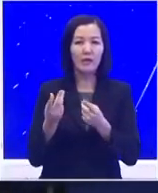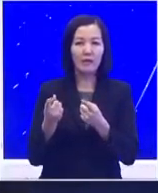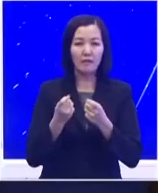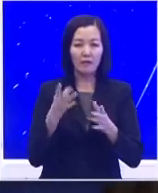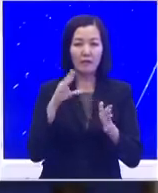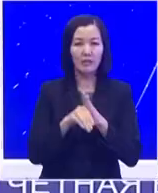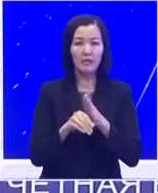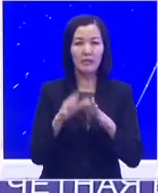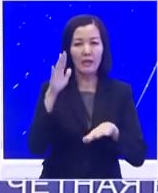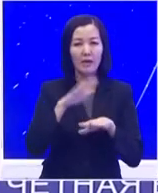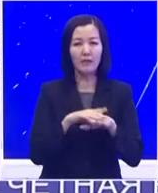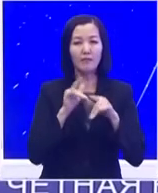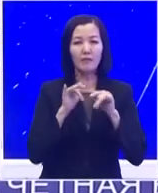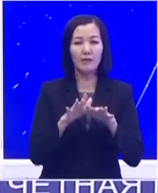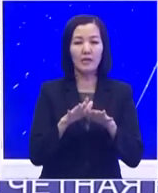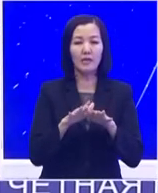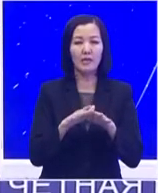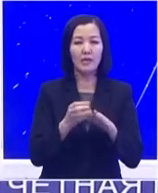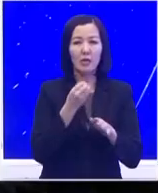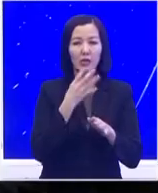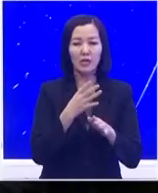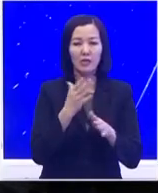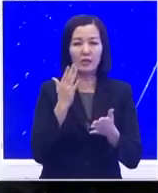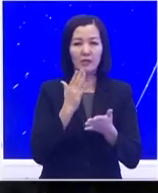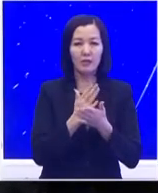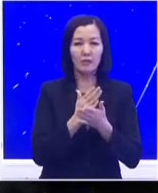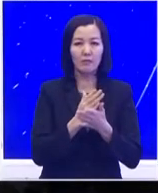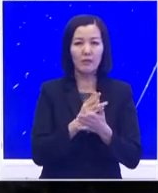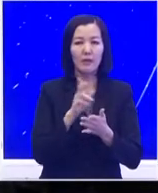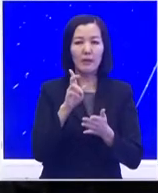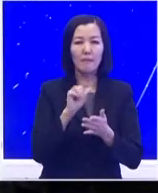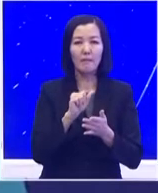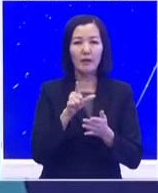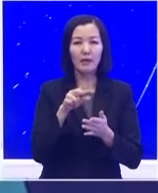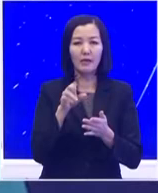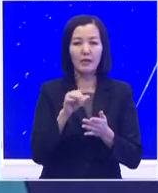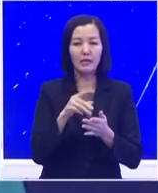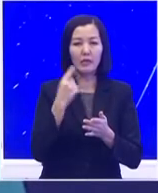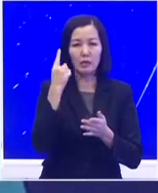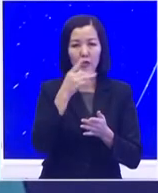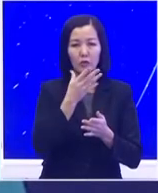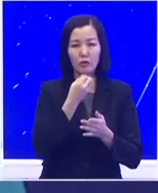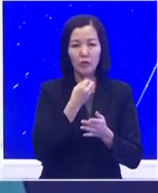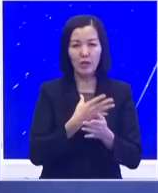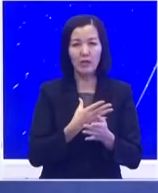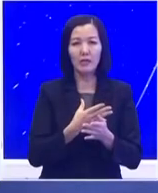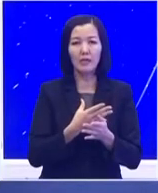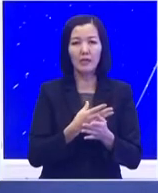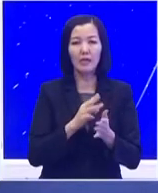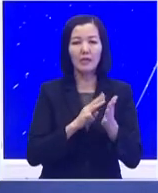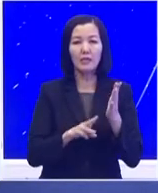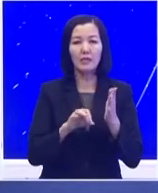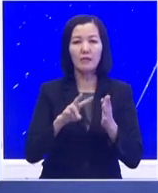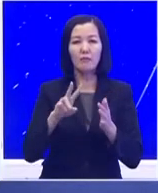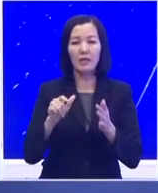Инвестицияда әкімдер іскерлігін айғақтар басты индикатор. Бағдат Қарасаевтың жүзі жарқын. 80 миллиардқа жеткізіпті.